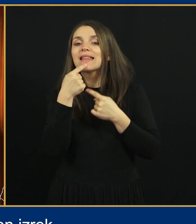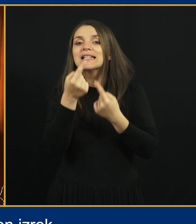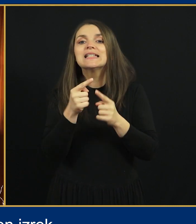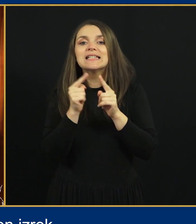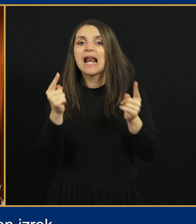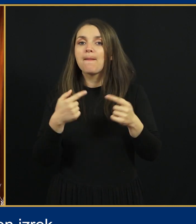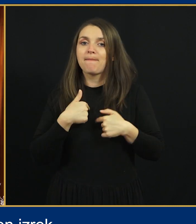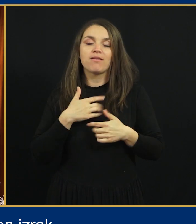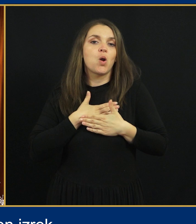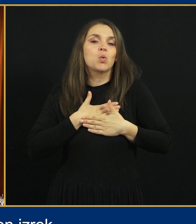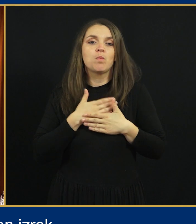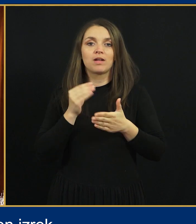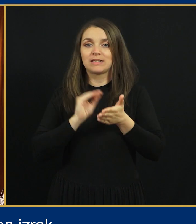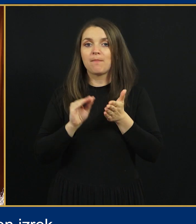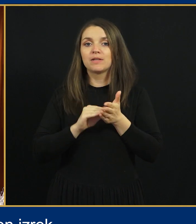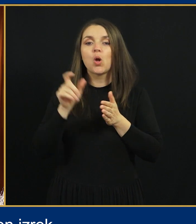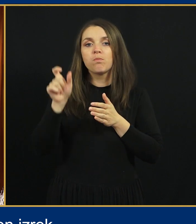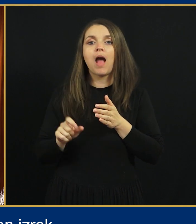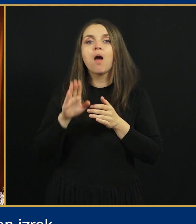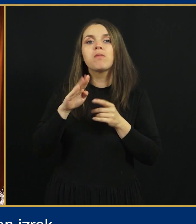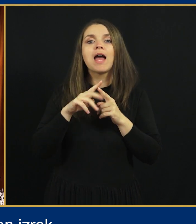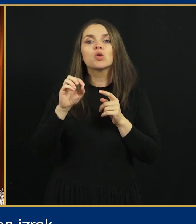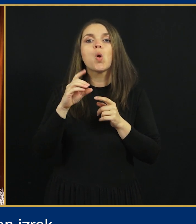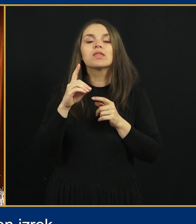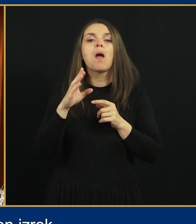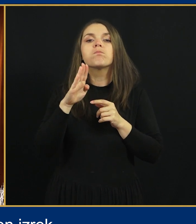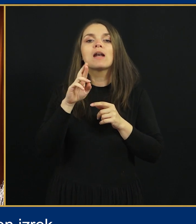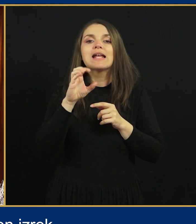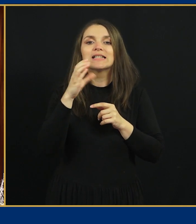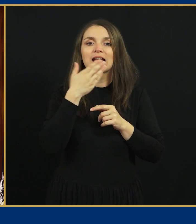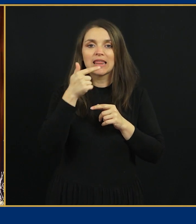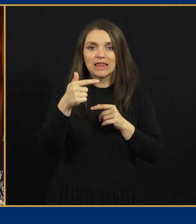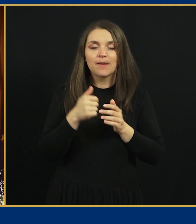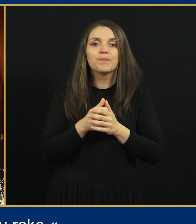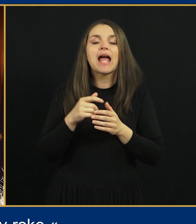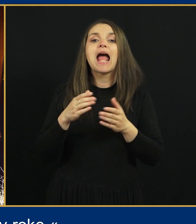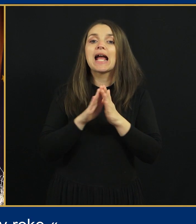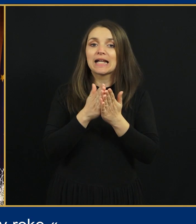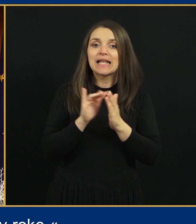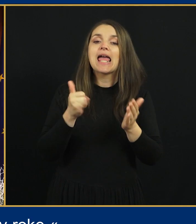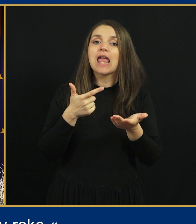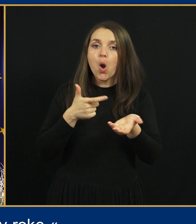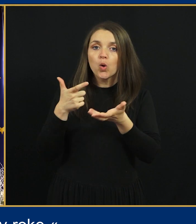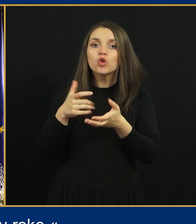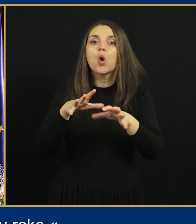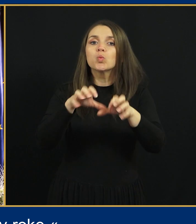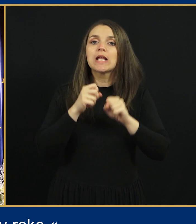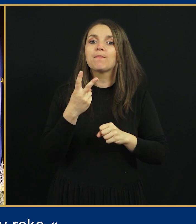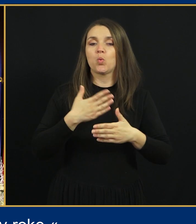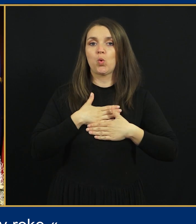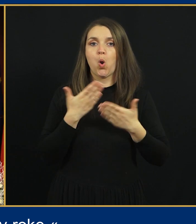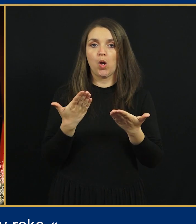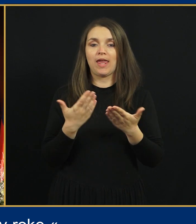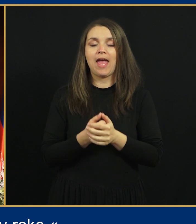en izrek, ki je meni ljub, zapisal ga je pa Bertolt Brecht: knjiga je orožje, vzemi jo v